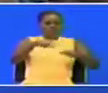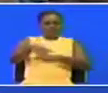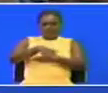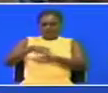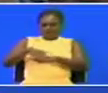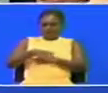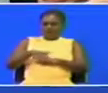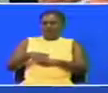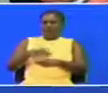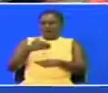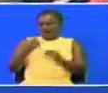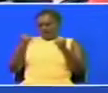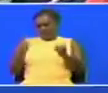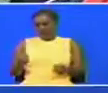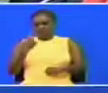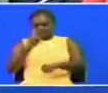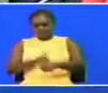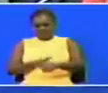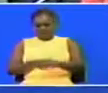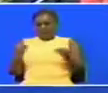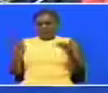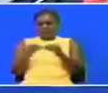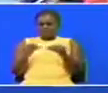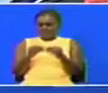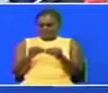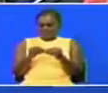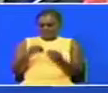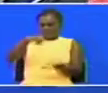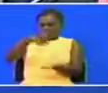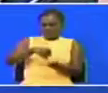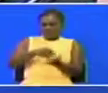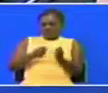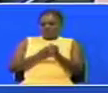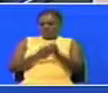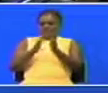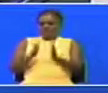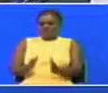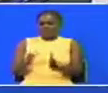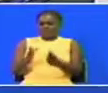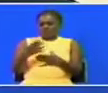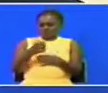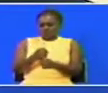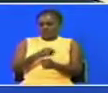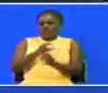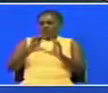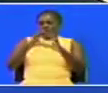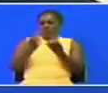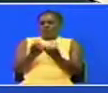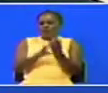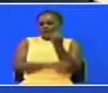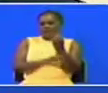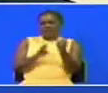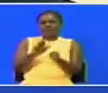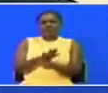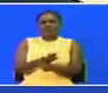Palemfo alikuwa na wakati mgumu katika kikao cha NOC kilichojumuisha viongozi wa mashirikisho za michezo nchini.